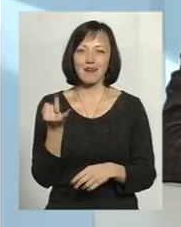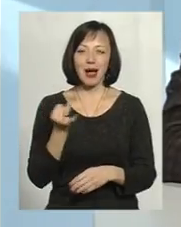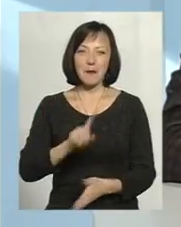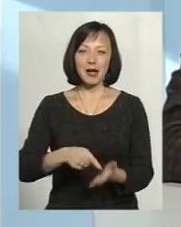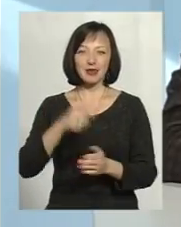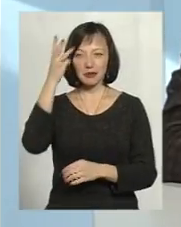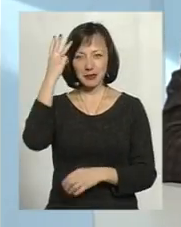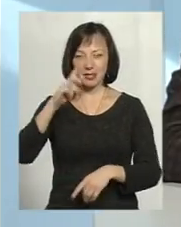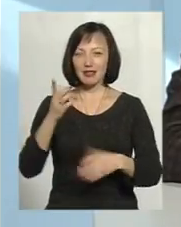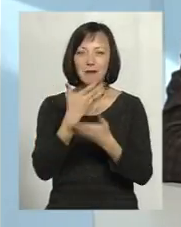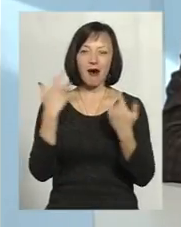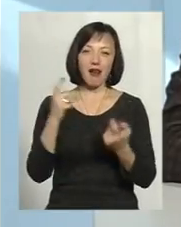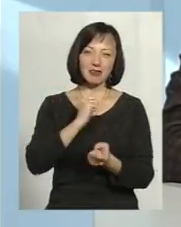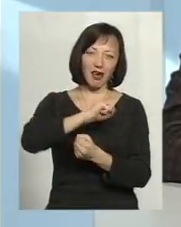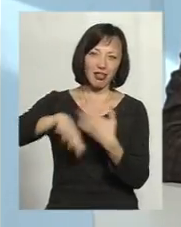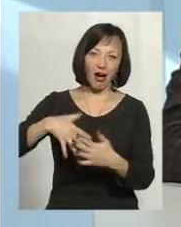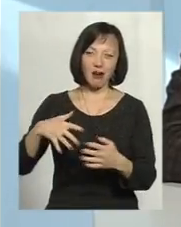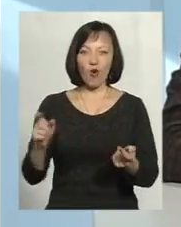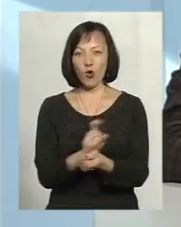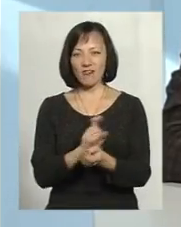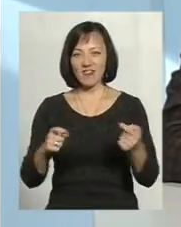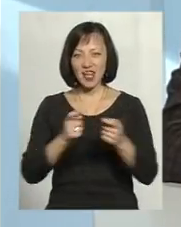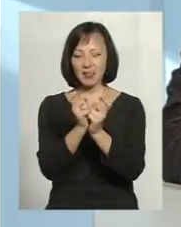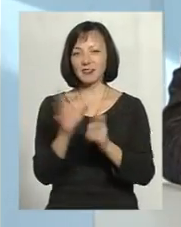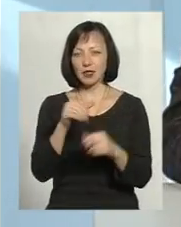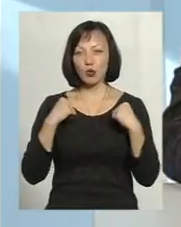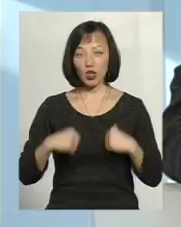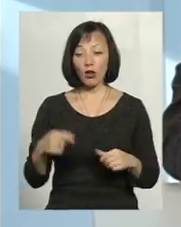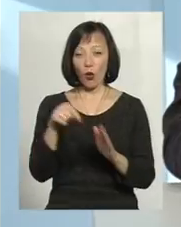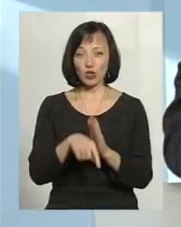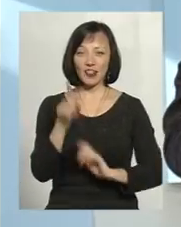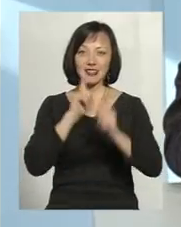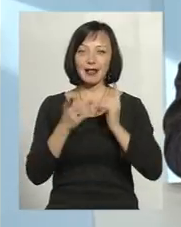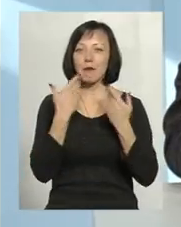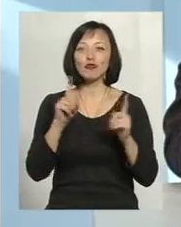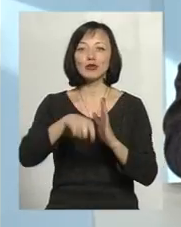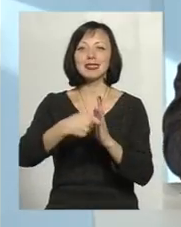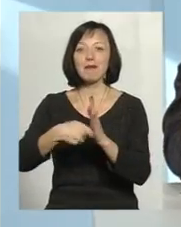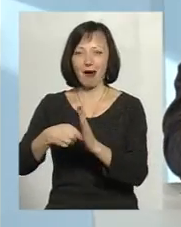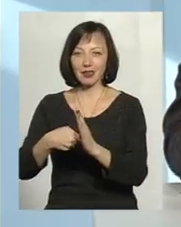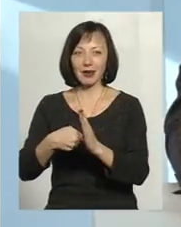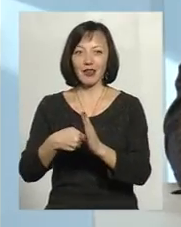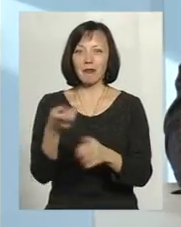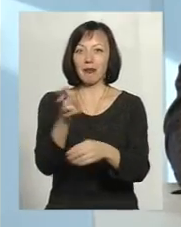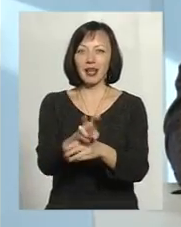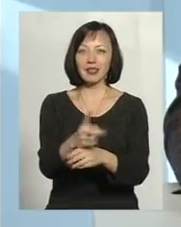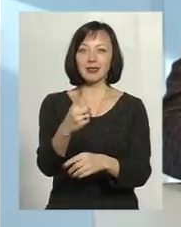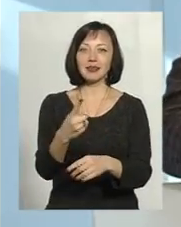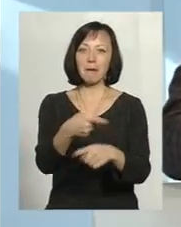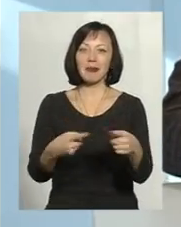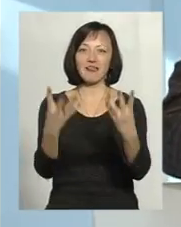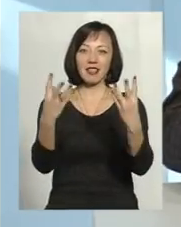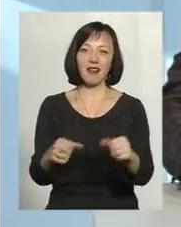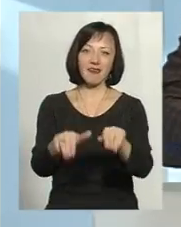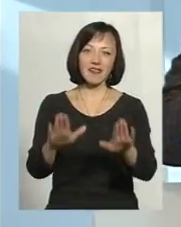міській раді нема скандалів, нема конфліктів, все спокійно, а отже на сесії нема що знімати. Вас прийдеш, ви за півдня